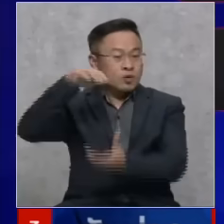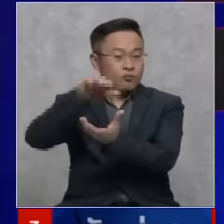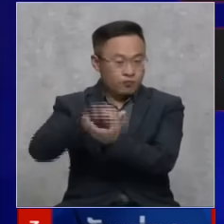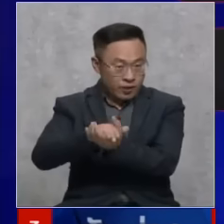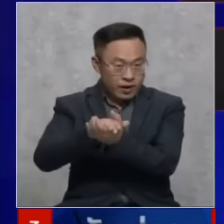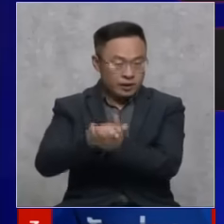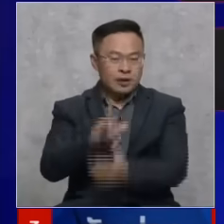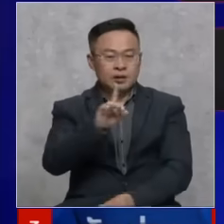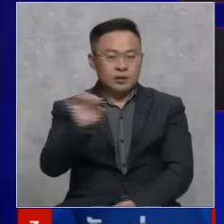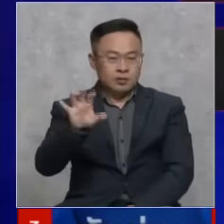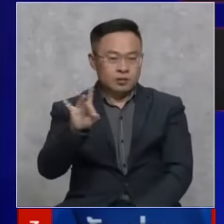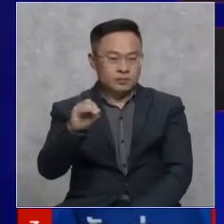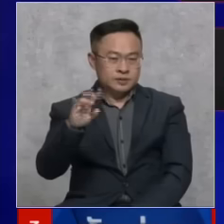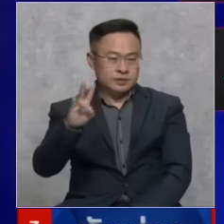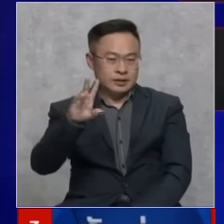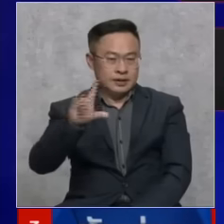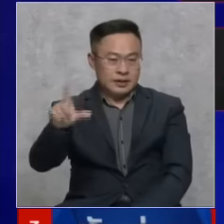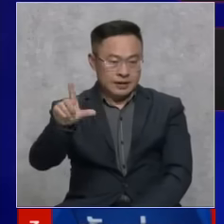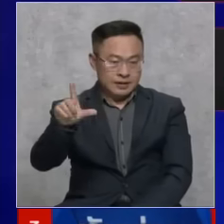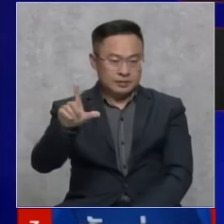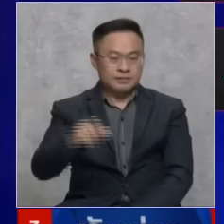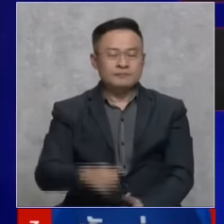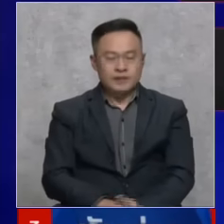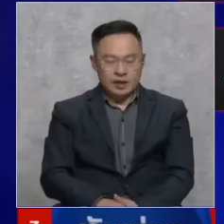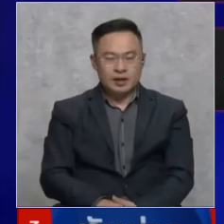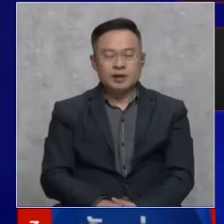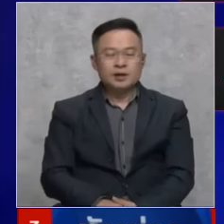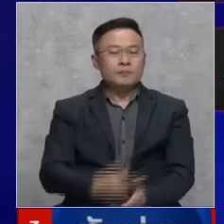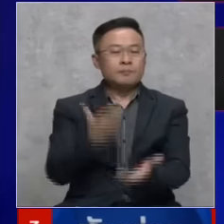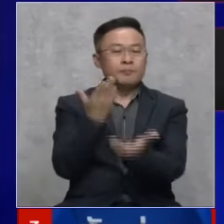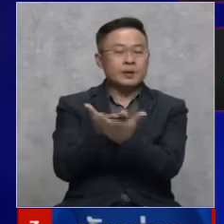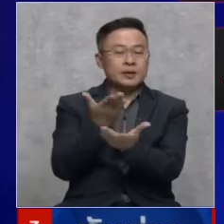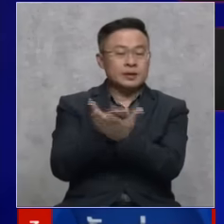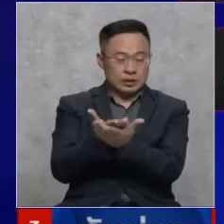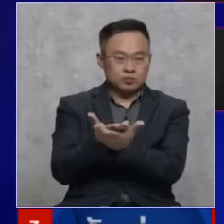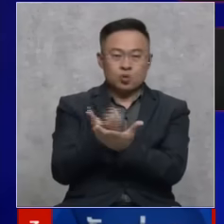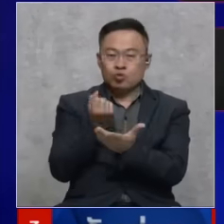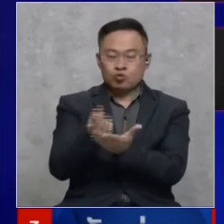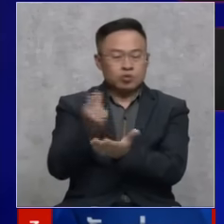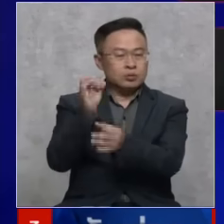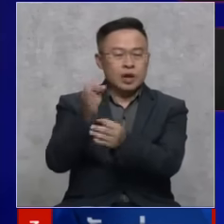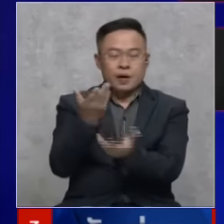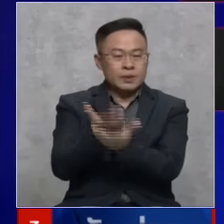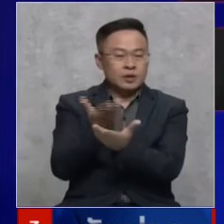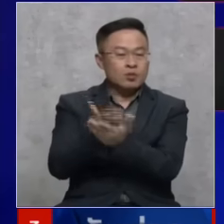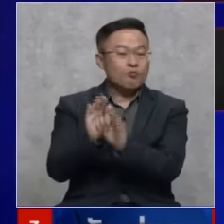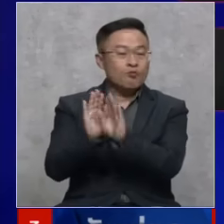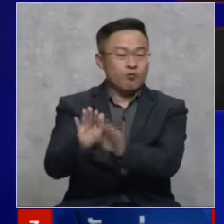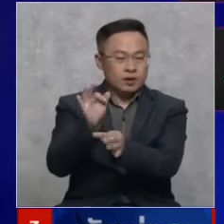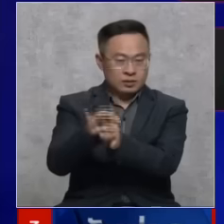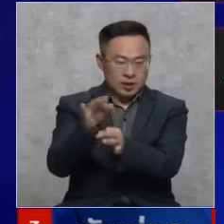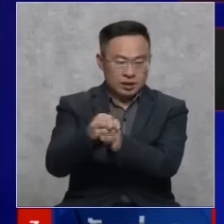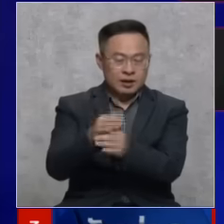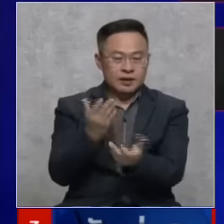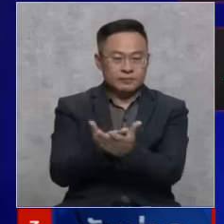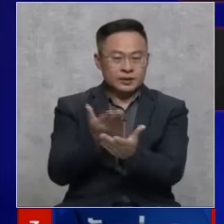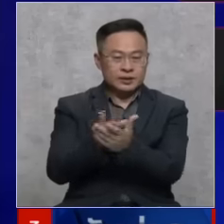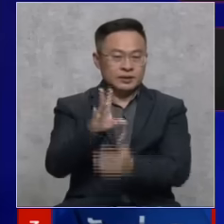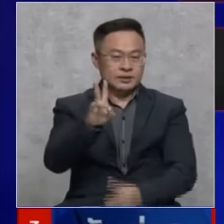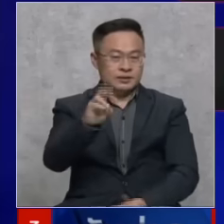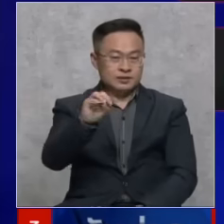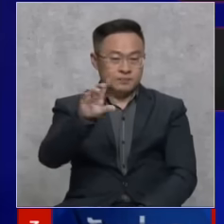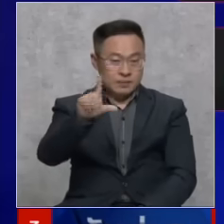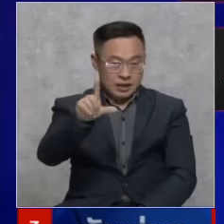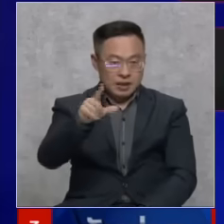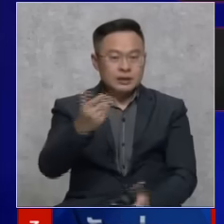ณ187ล้านบาทนะคะส่วนใหญ่เป็นเงินฝากในบัญชีธนาคารรวมๆแล้วประมาณ70ล้านบาทเ